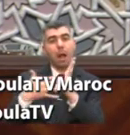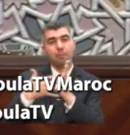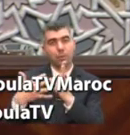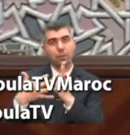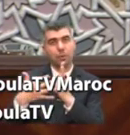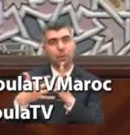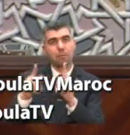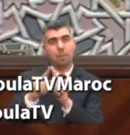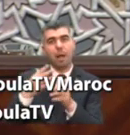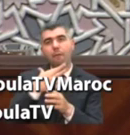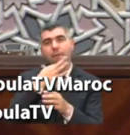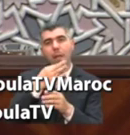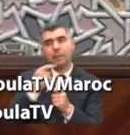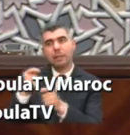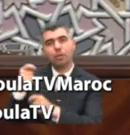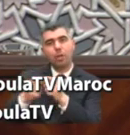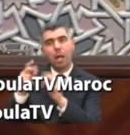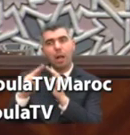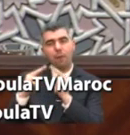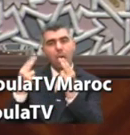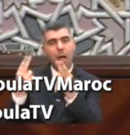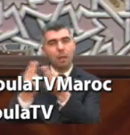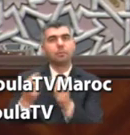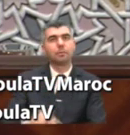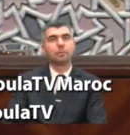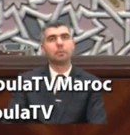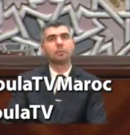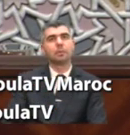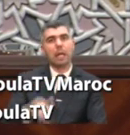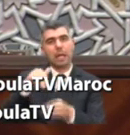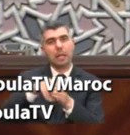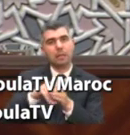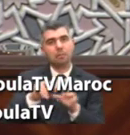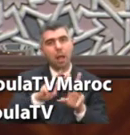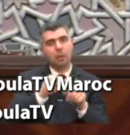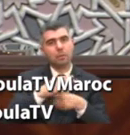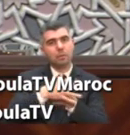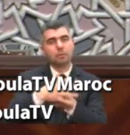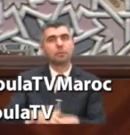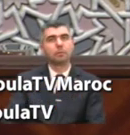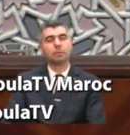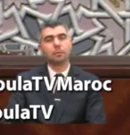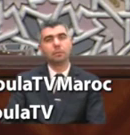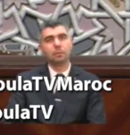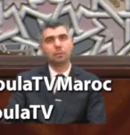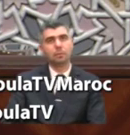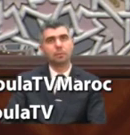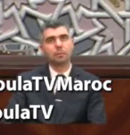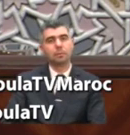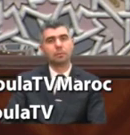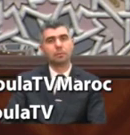مساطر التجارة الخارجية للسيدة والسادة النواب المحترمين من فريق التجمع الدستوري. تفضلوا السيد النائب المحترم.